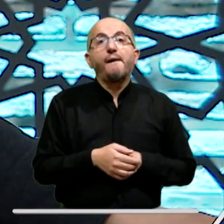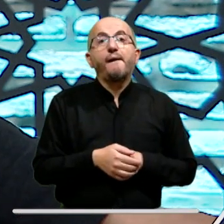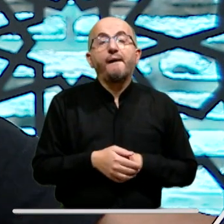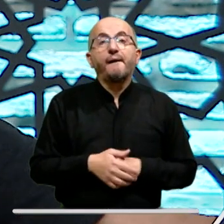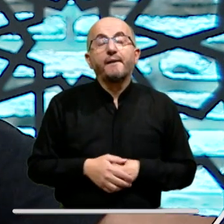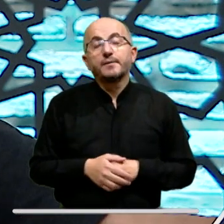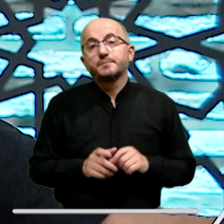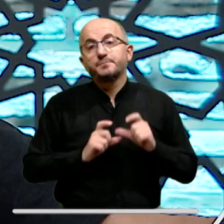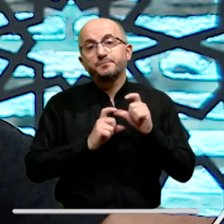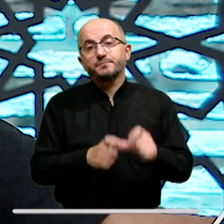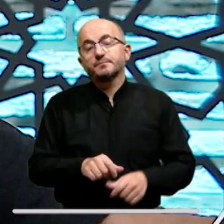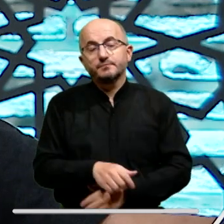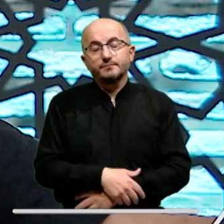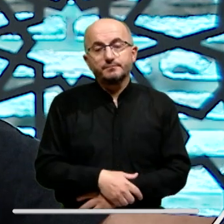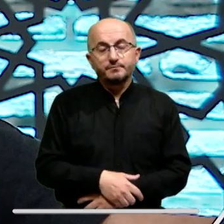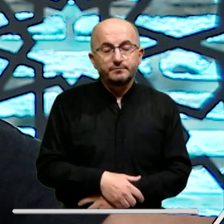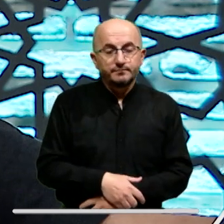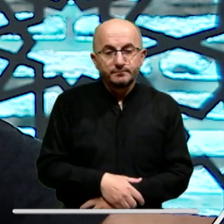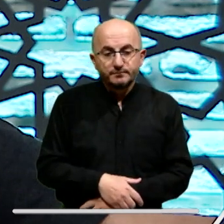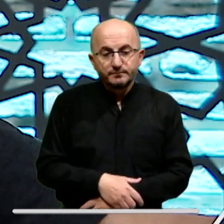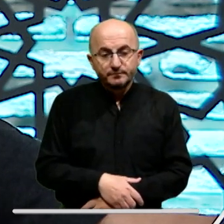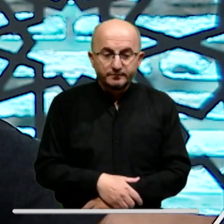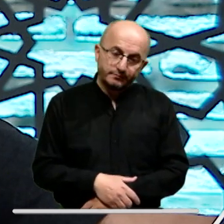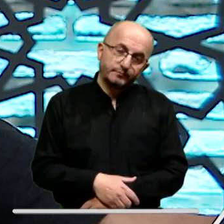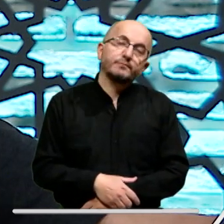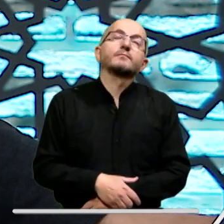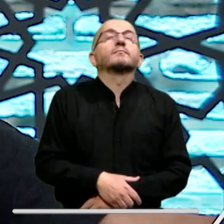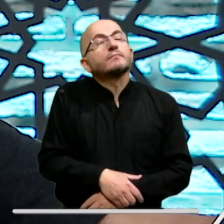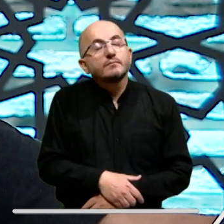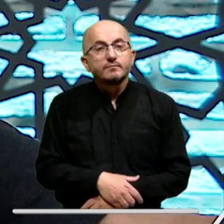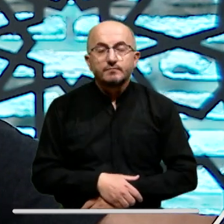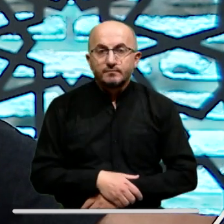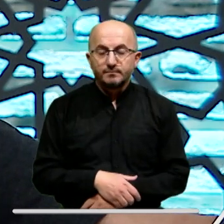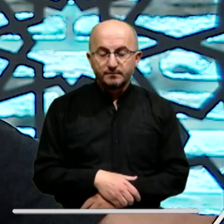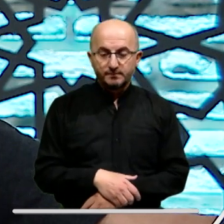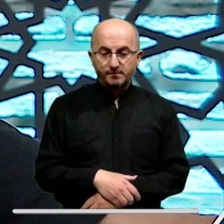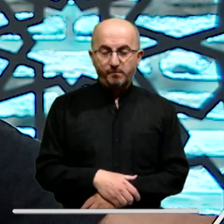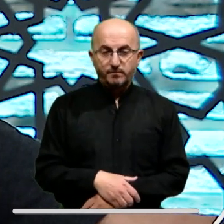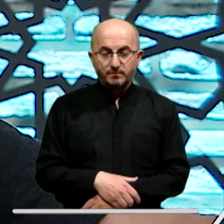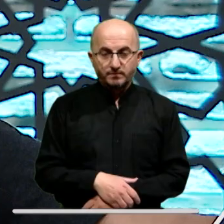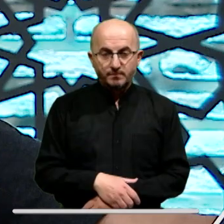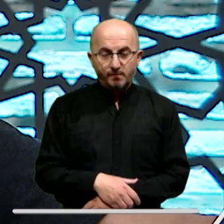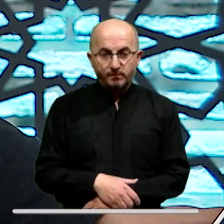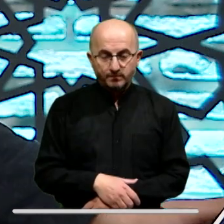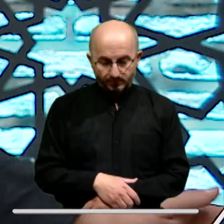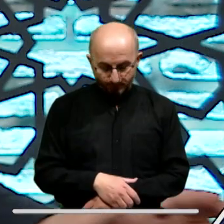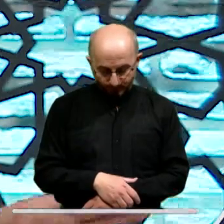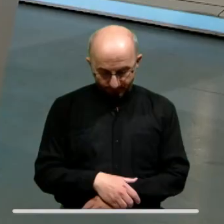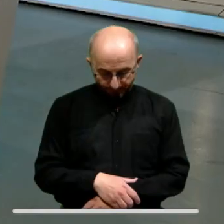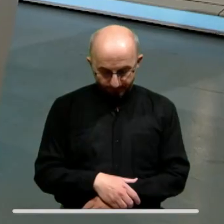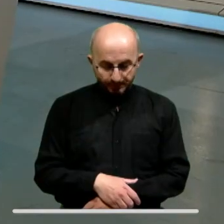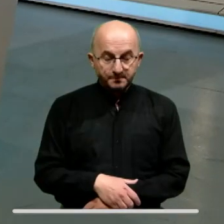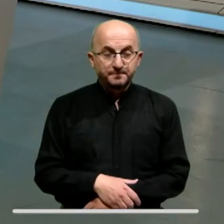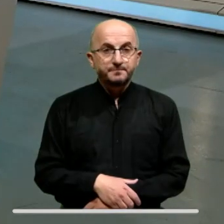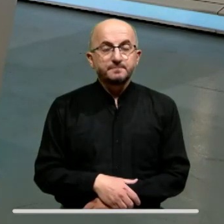sorup soralım. Istiyoruz. Soralım Ali abi. Bakalım hocam ne diyecek? Siz de hocamın bu cevabını bence kaydedin. Sonra